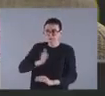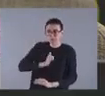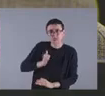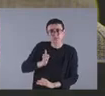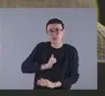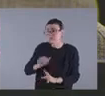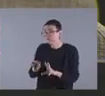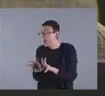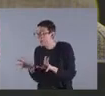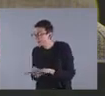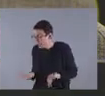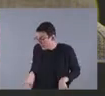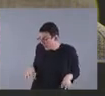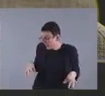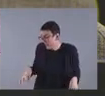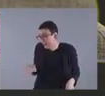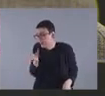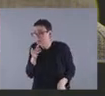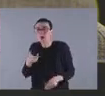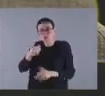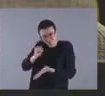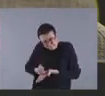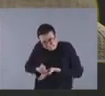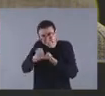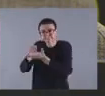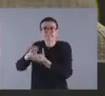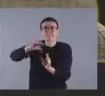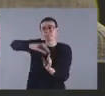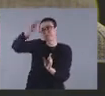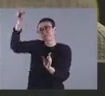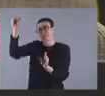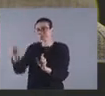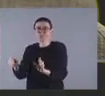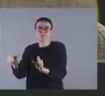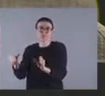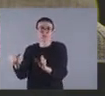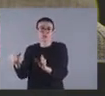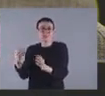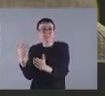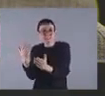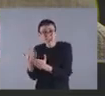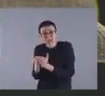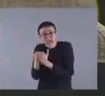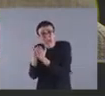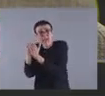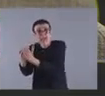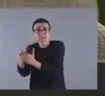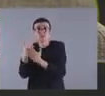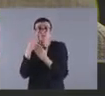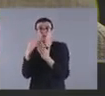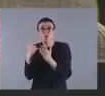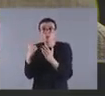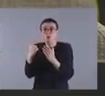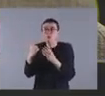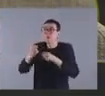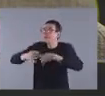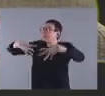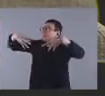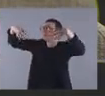moyens autrement de rénover leur logement. Nous combattrions ainsi autant la précarité énergétique que les dérèglements climatiques.